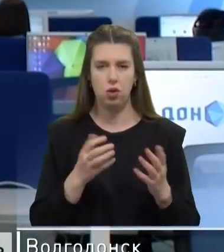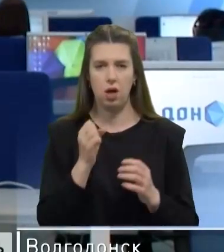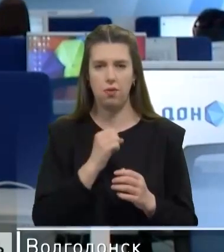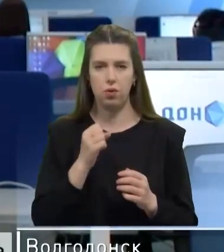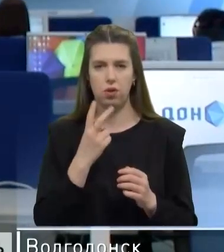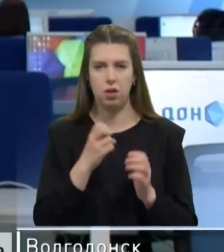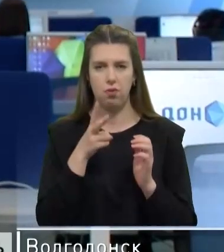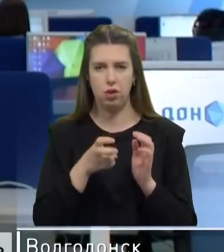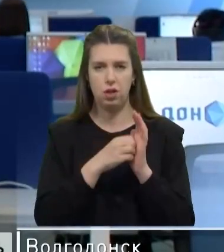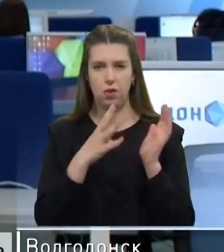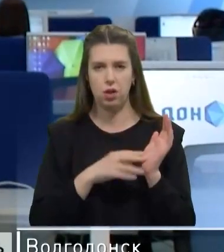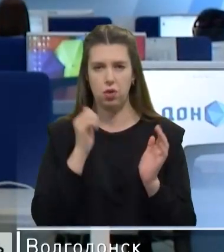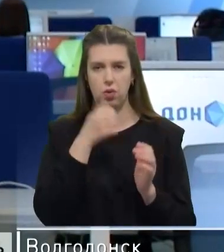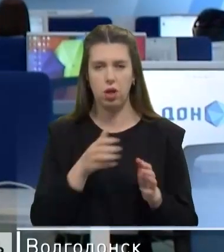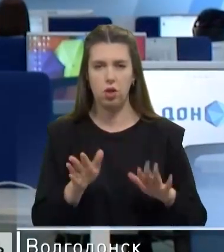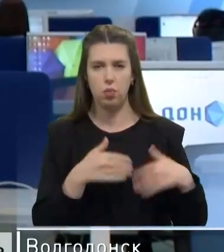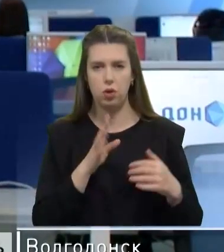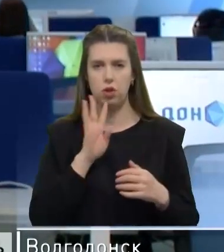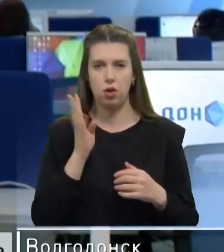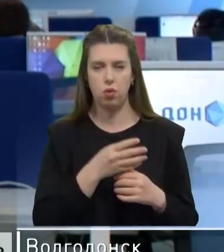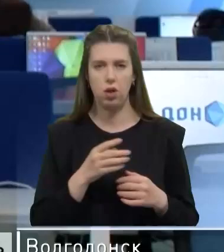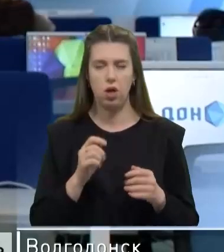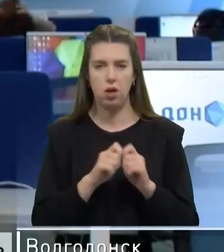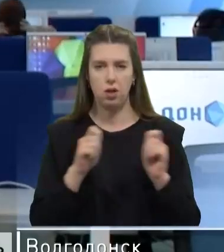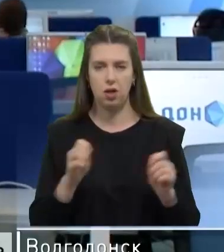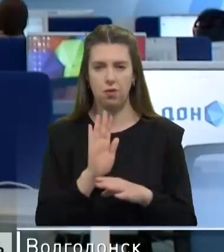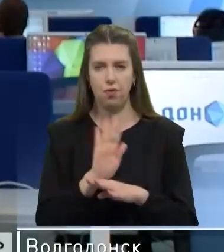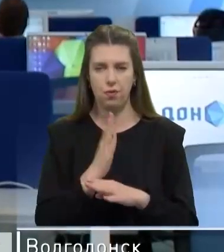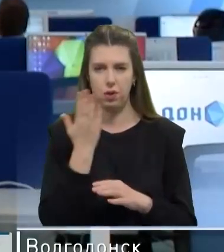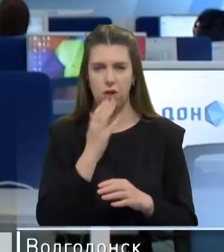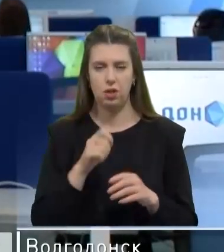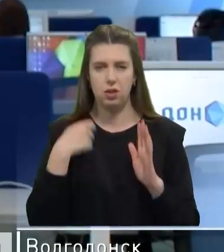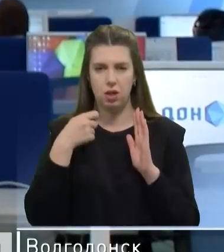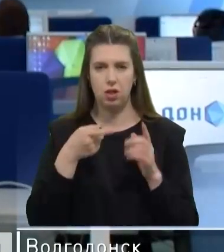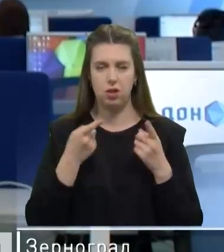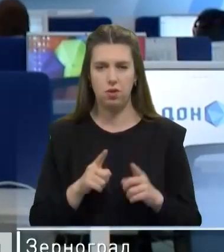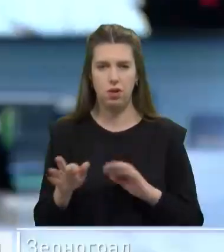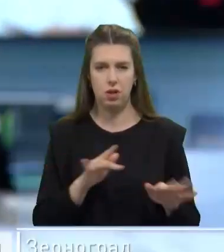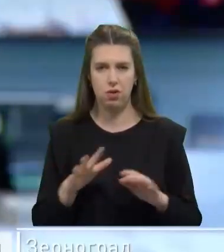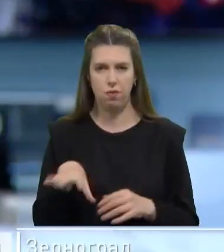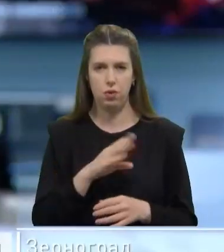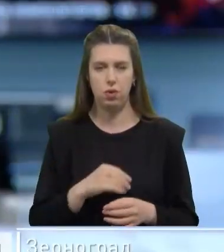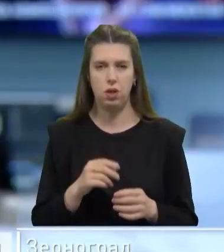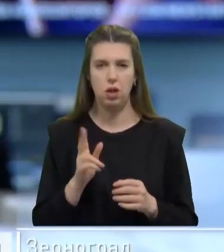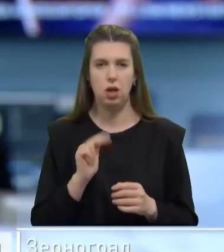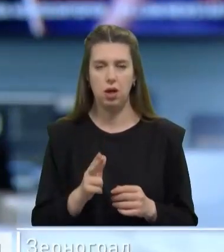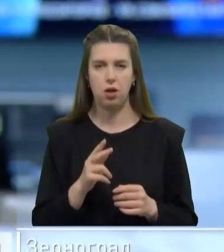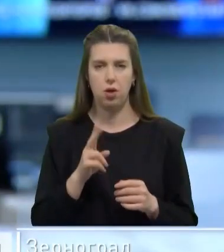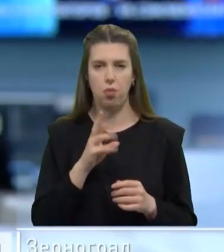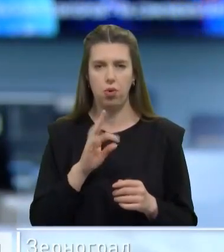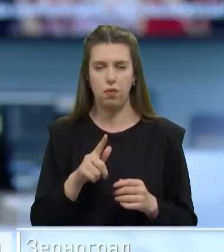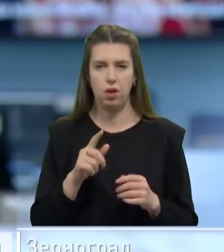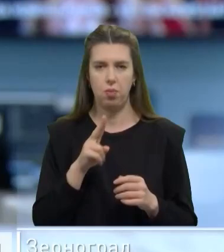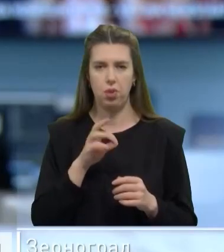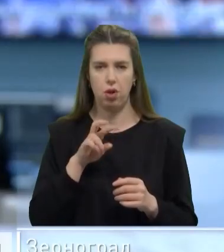августе 2019-го, а спустя 4 года состоялась премьера фильма, снятая на основе этой истории. О том, как подвиг